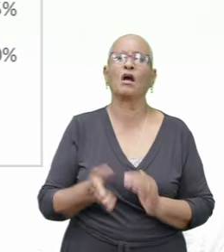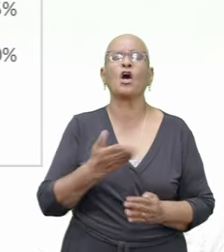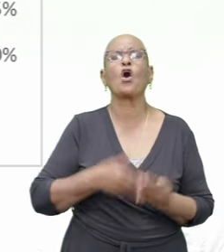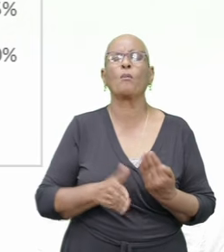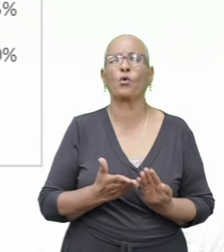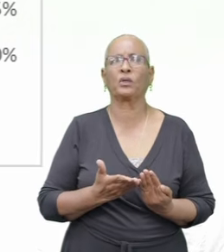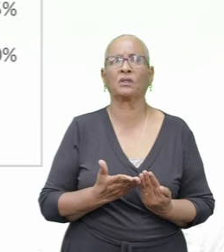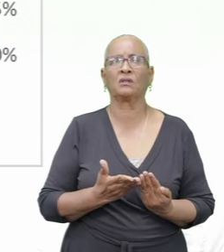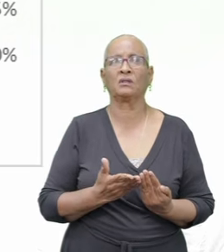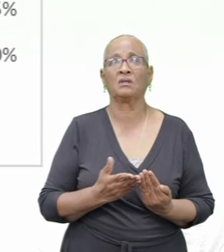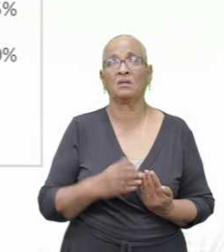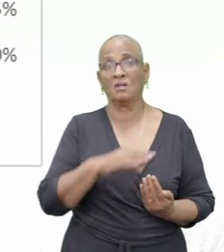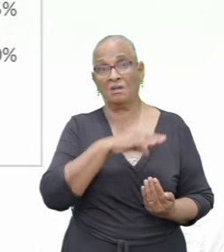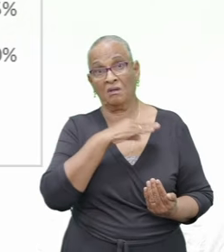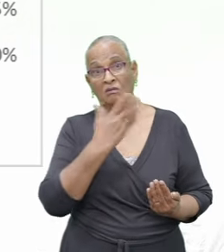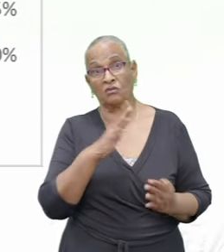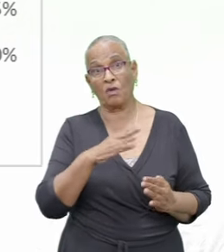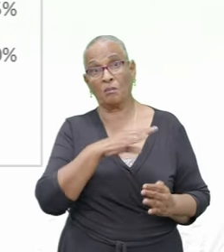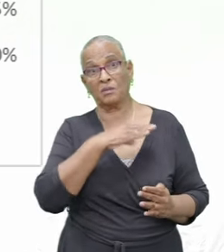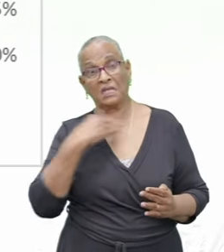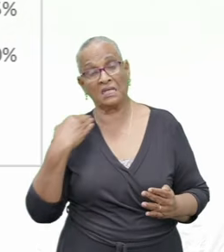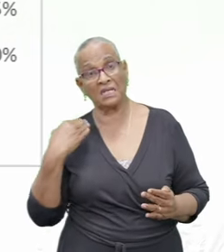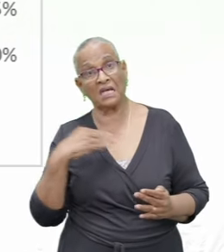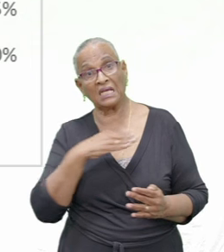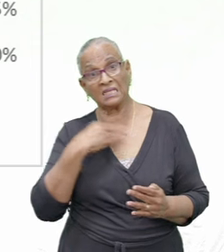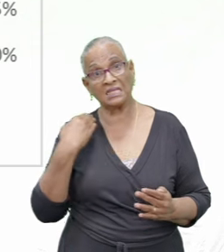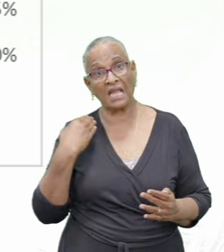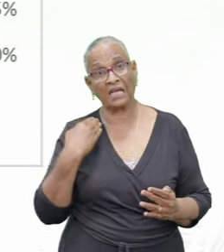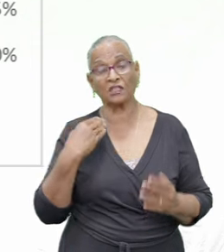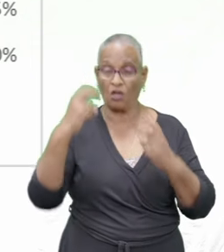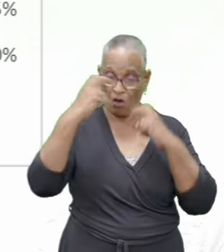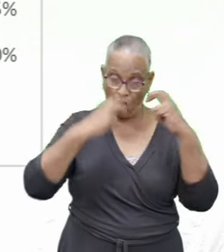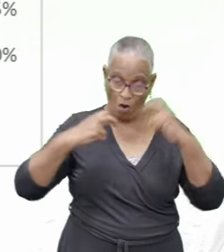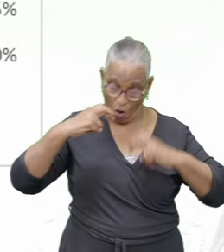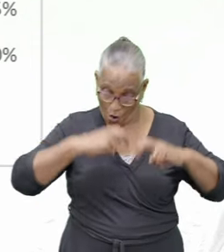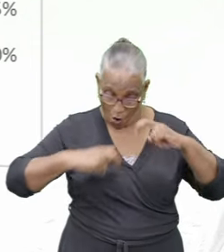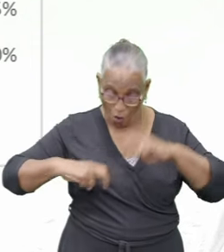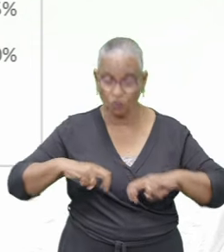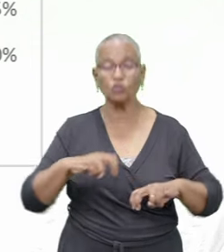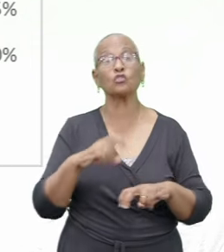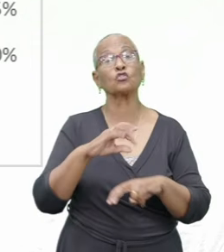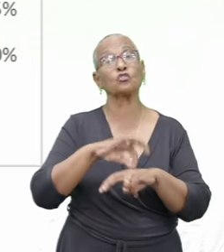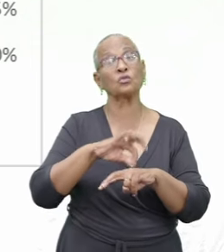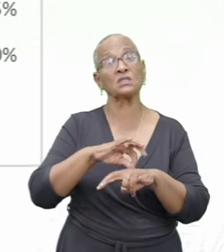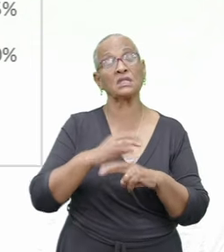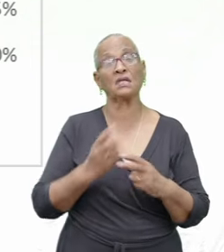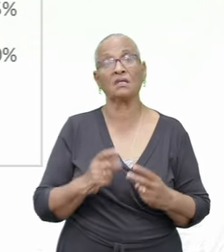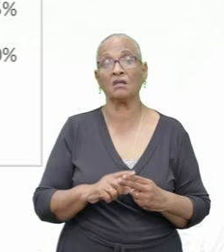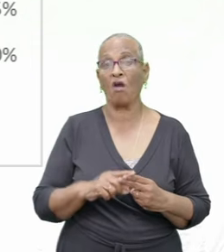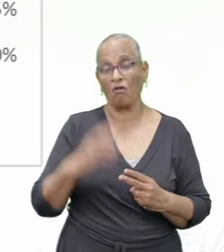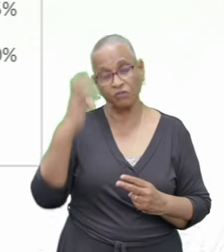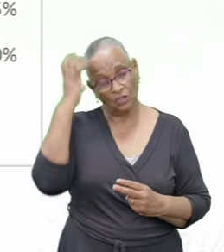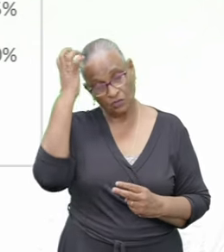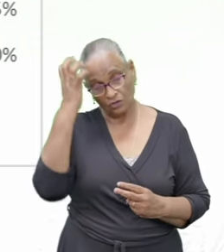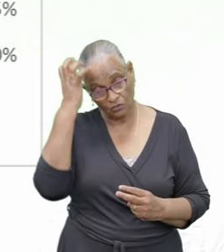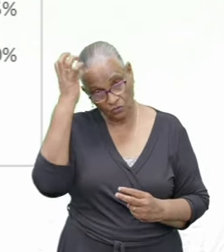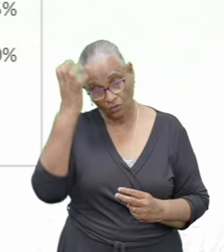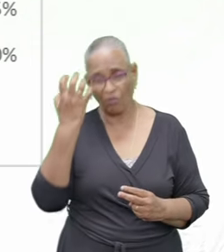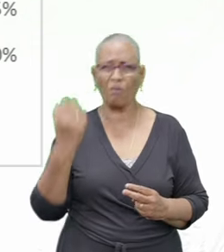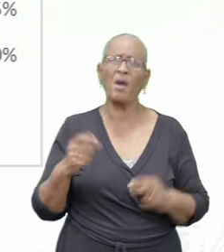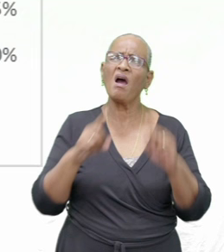van een slechte prognose, als gevolg van een slechte uitgangssituatie. Het kan zijn een trauma, het kan